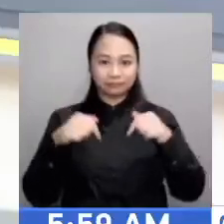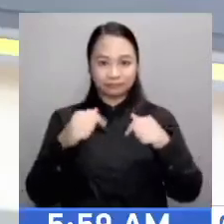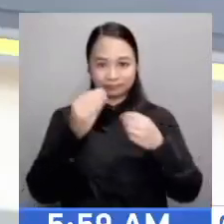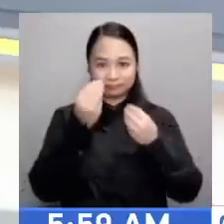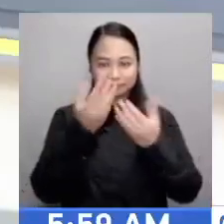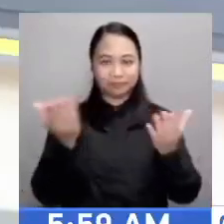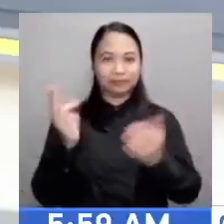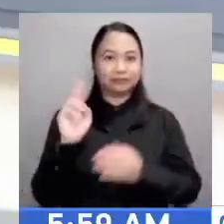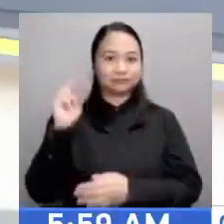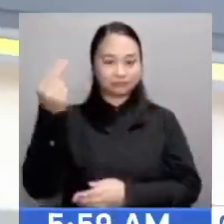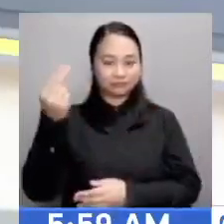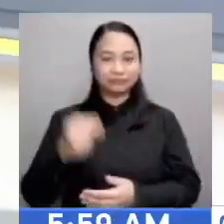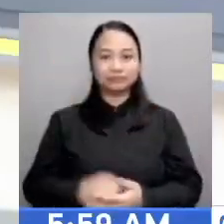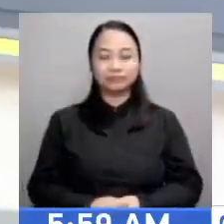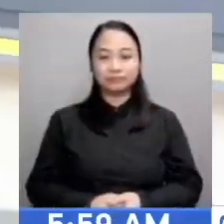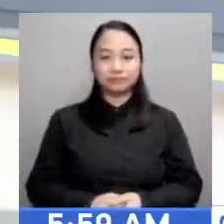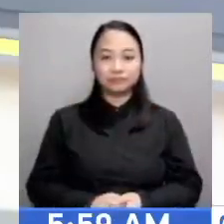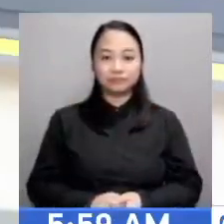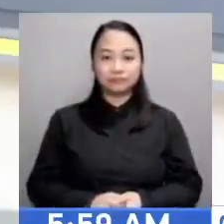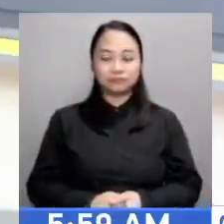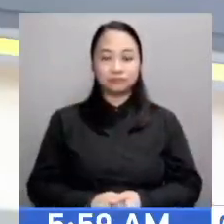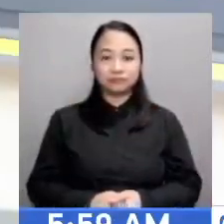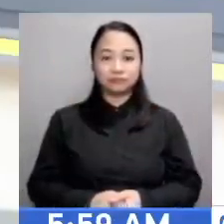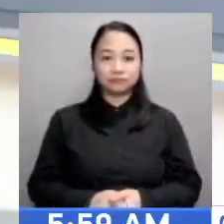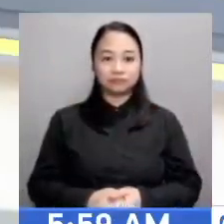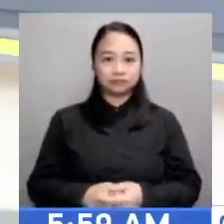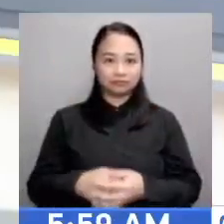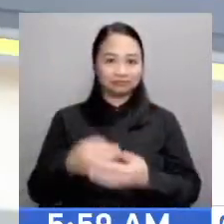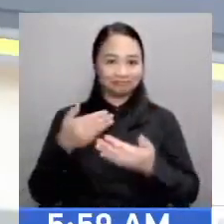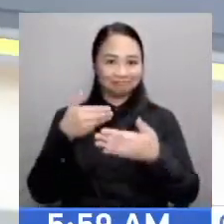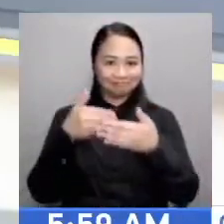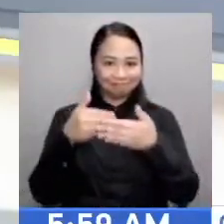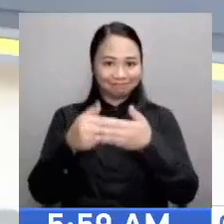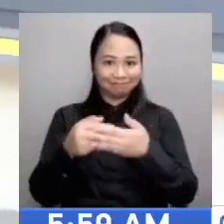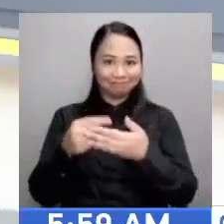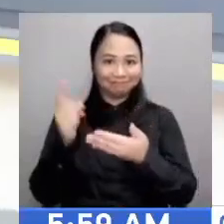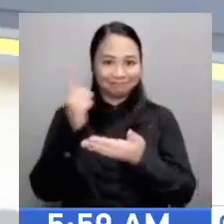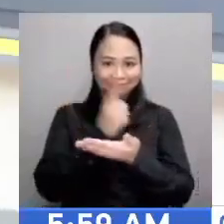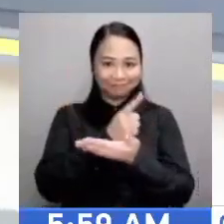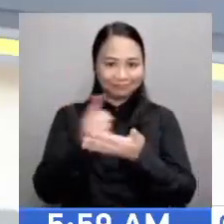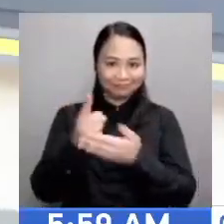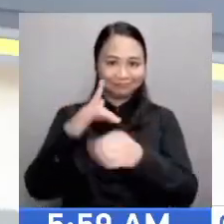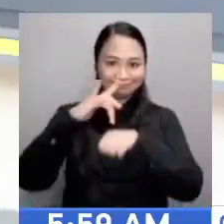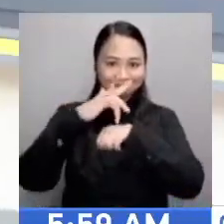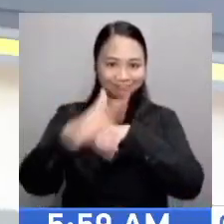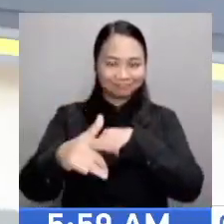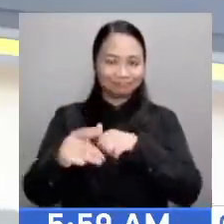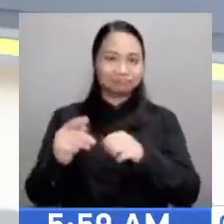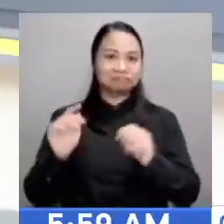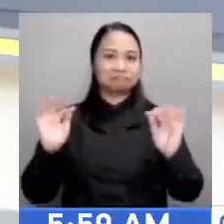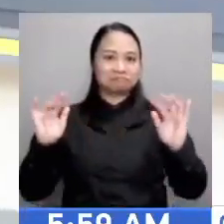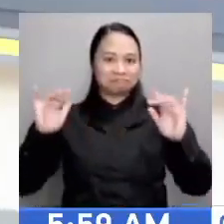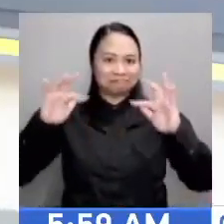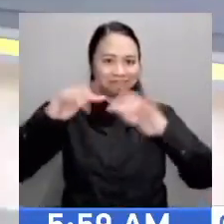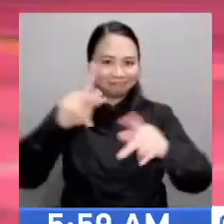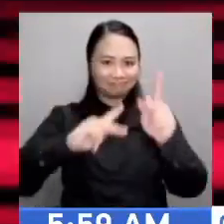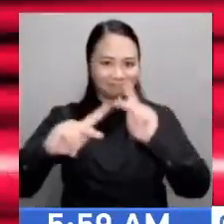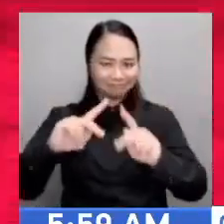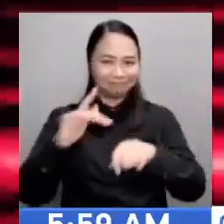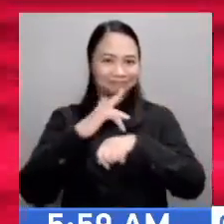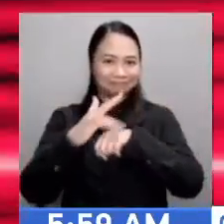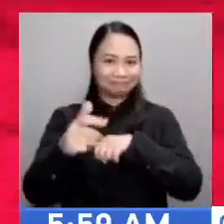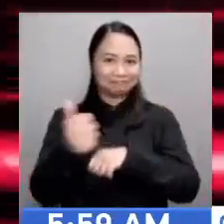Isang linggo bagong undas, may mga bumabiyahe na pa-probinsya para makaiwas sa dagsa ng tao sa weekend. Live mula sa Parañaque Integrated